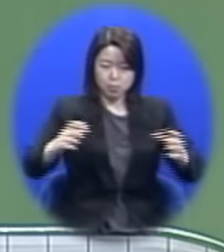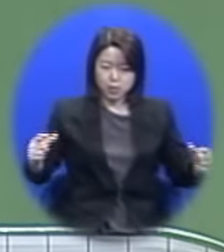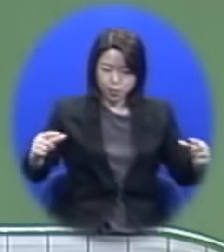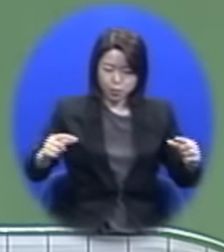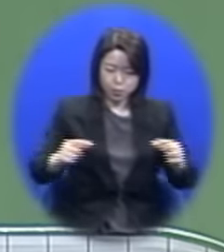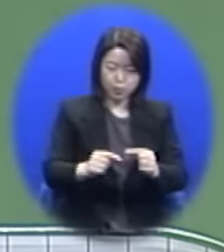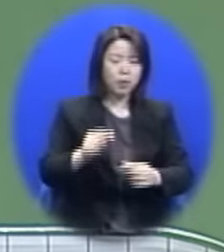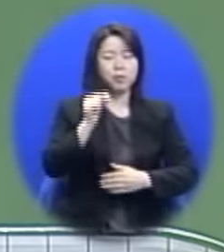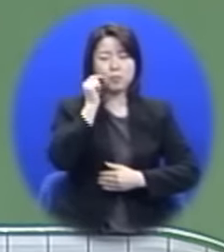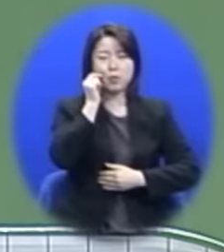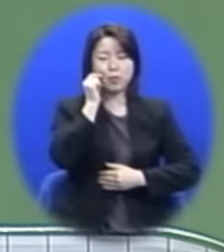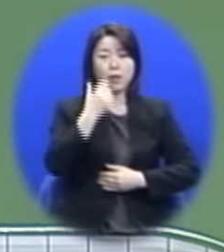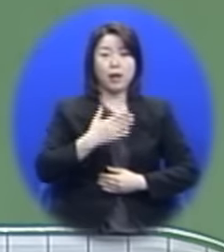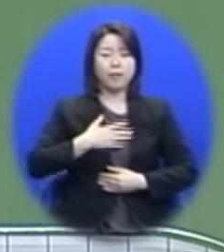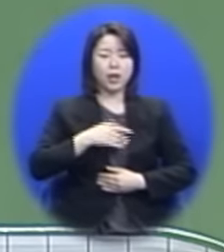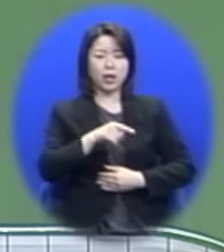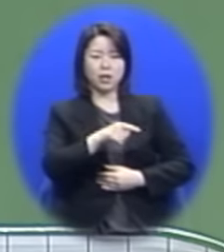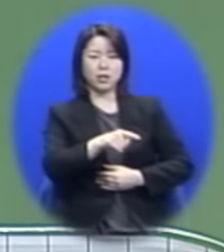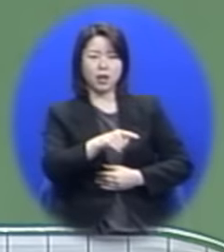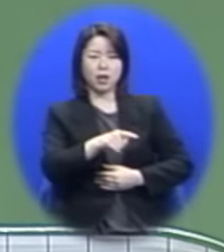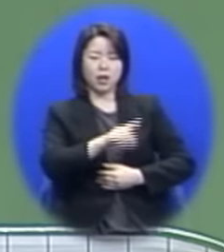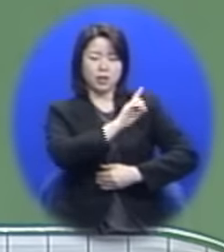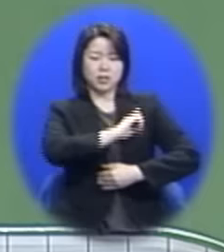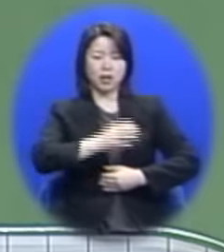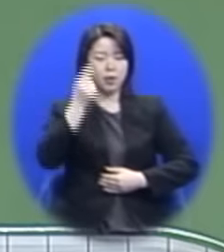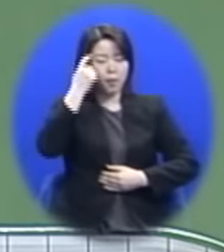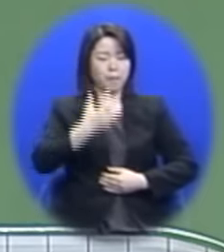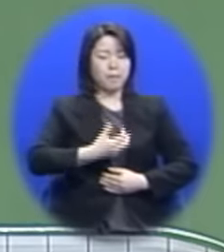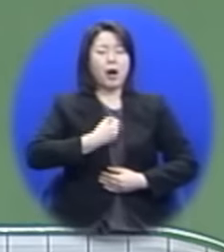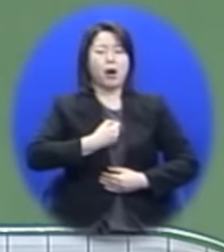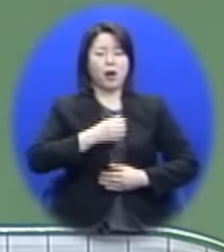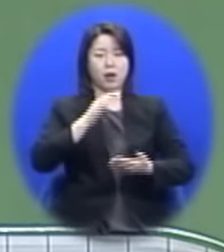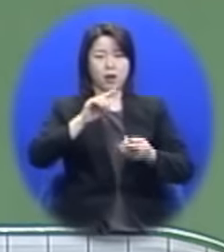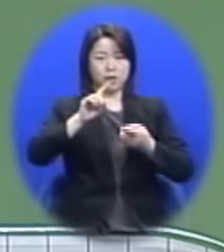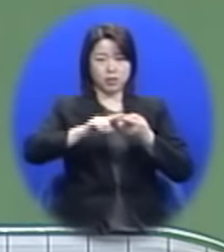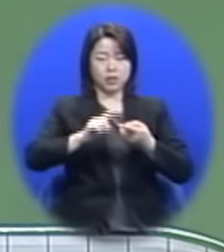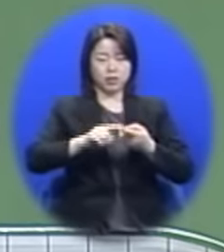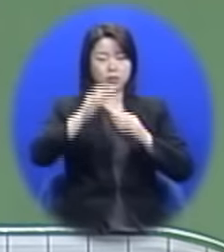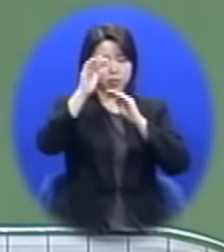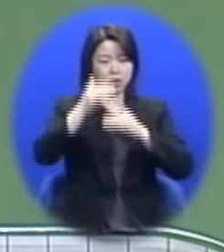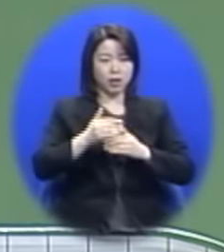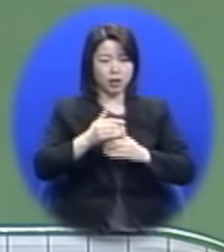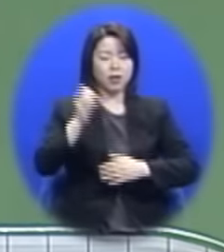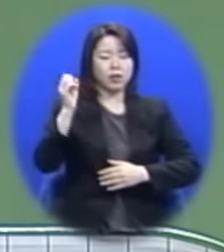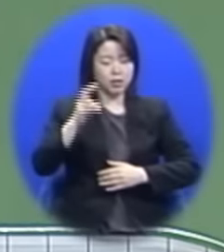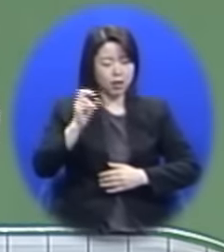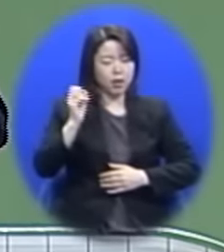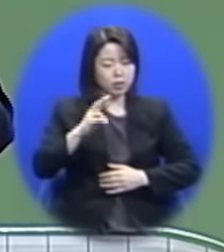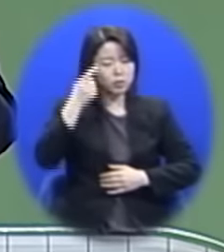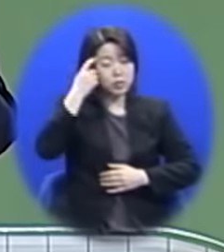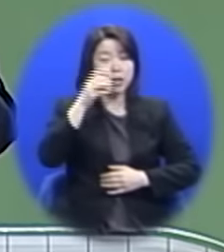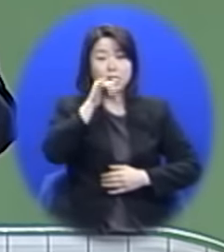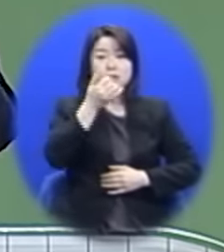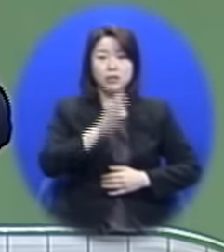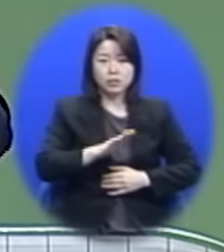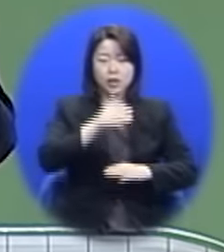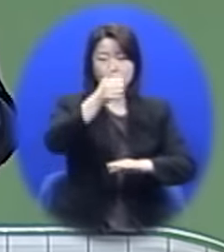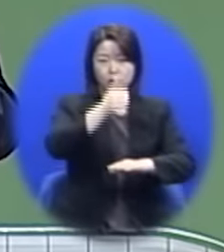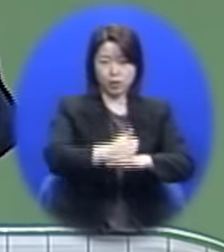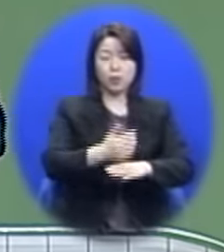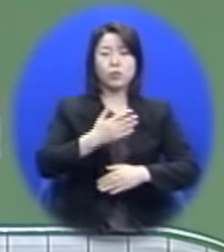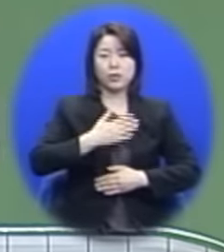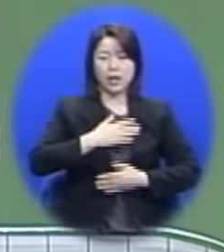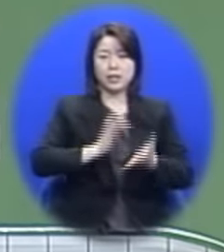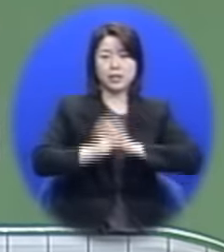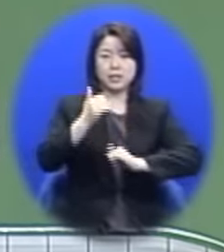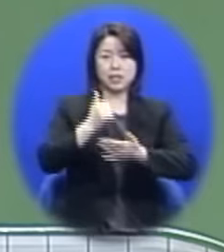없다. 내게는 이것이 가장 충격적인 사실이다. 자주 이 생각을 했는데 결국 나는 예수